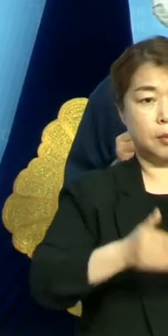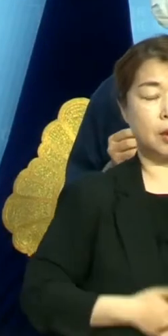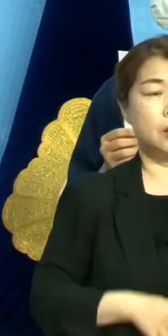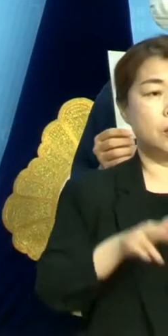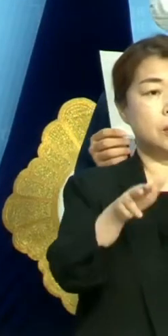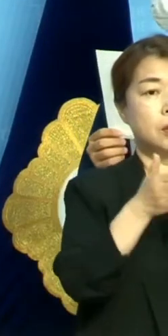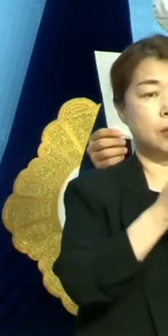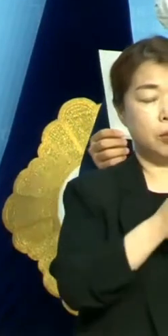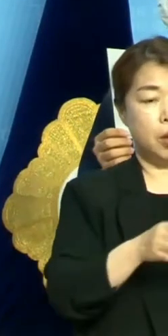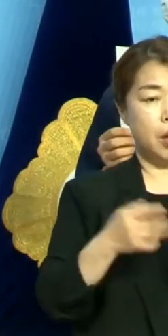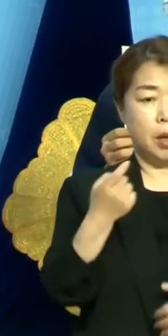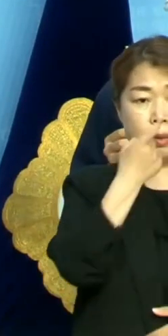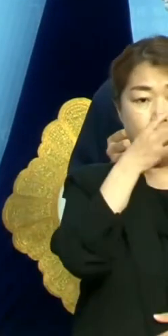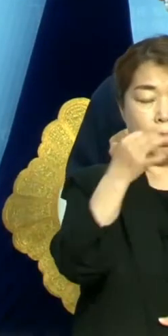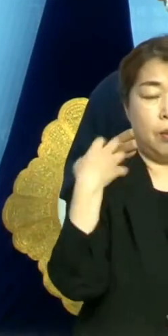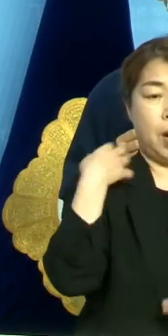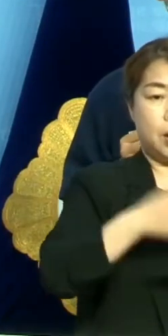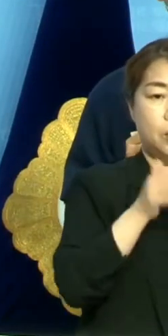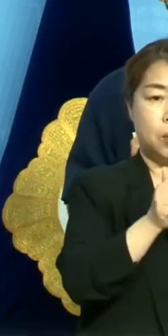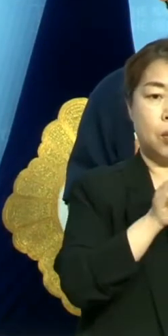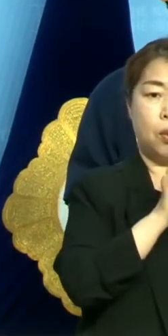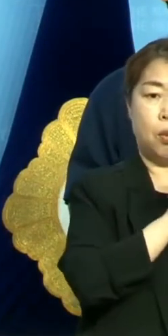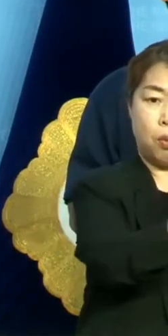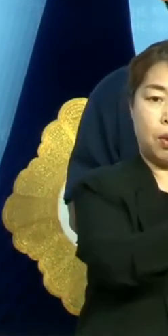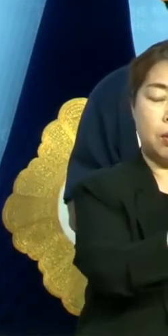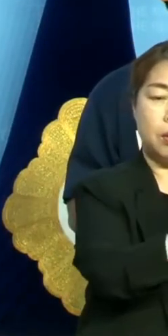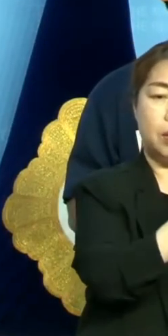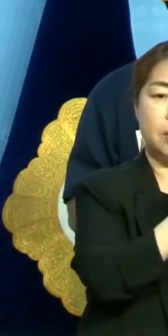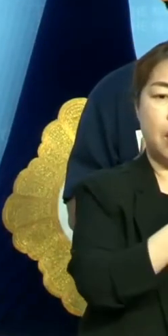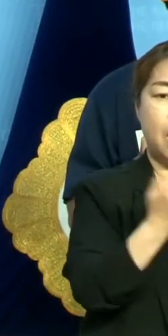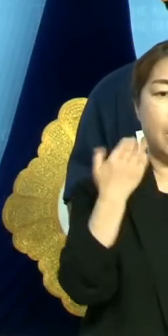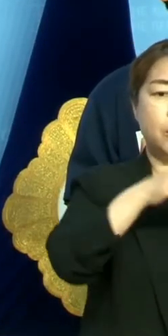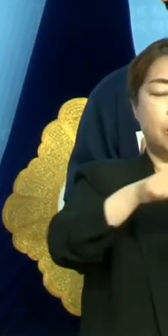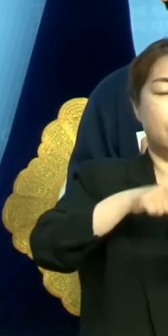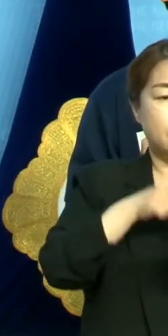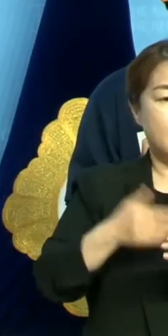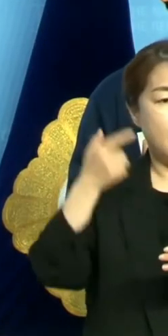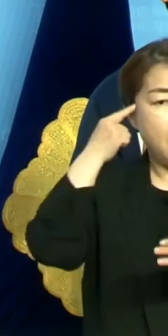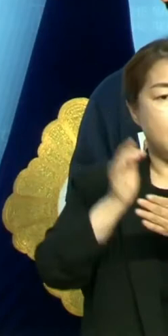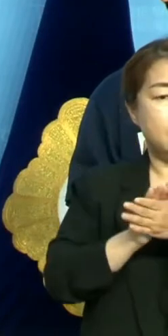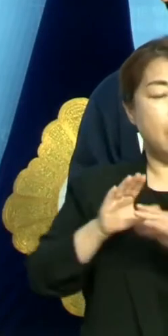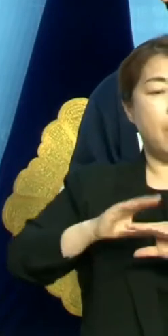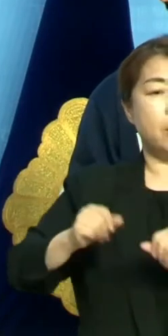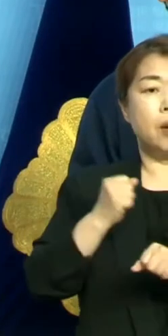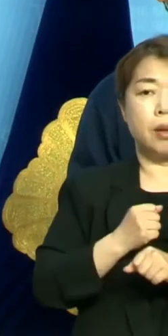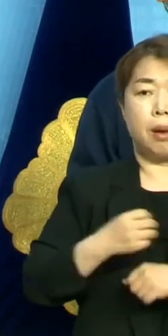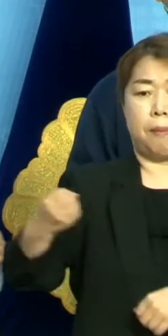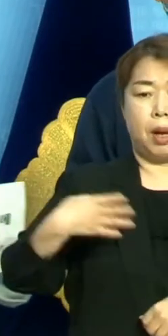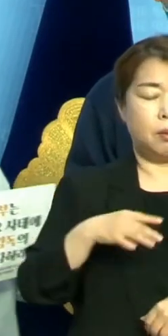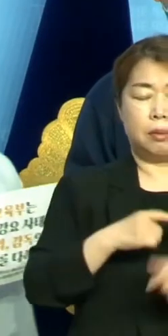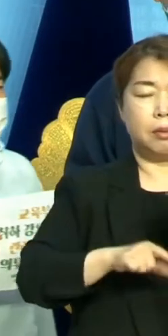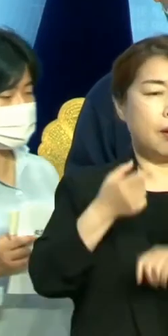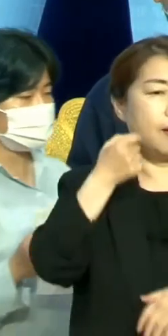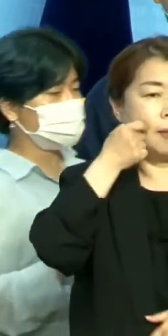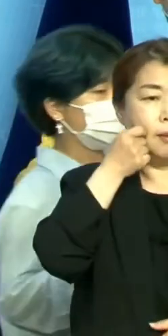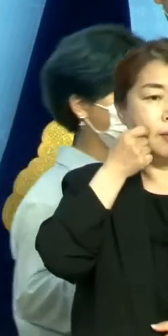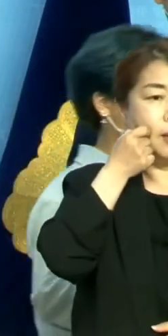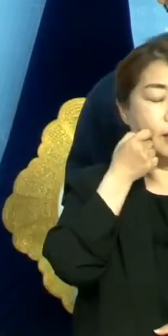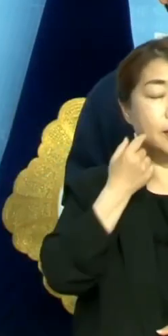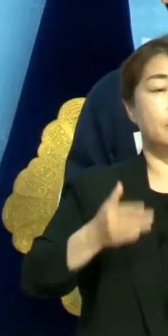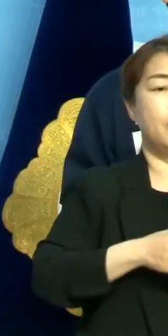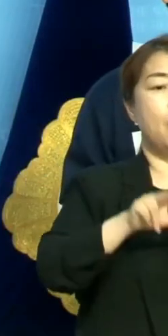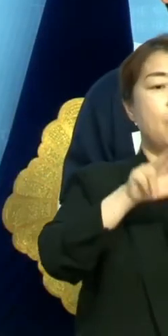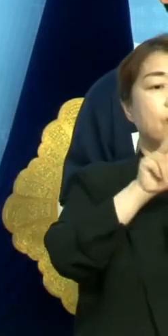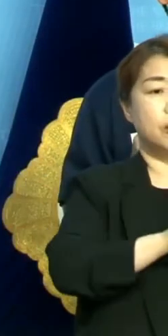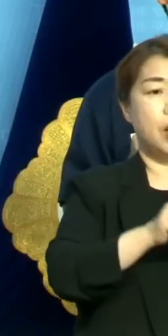그렇기에 등록금 반환 소송에 관련하여 학교 내부에서 알아서 해결하겠다는 이야기는 더 이상 통할 수 없으며 이 문제는